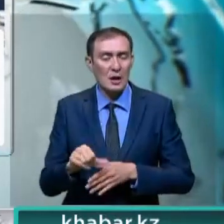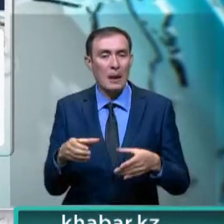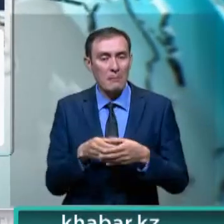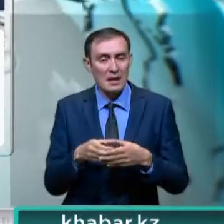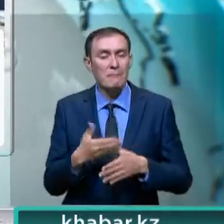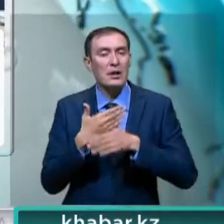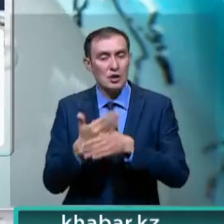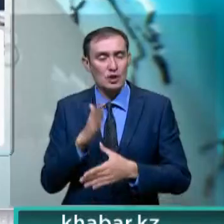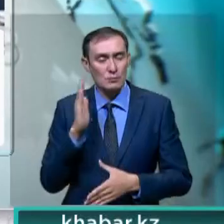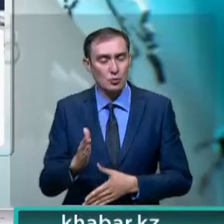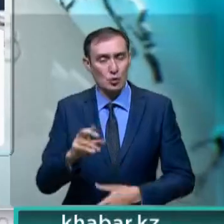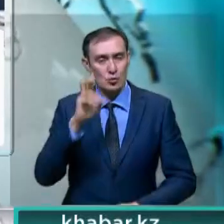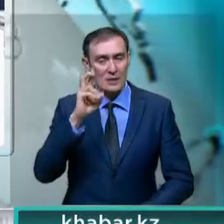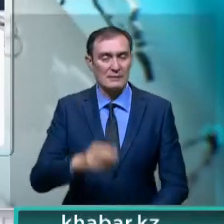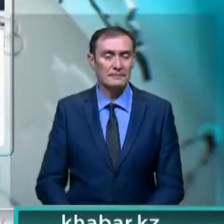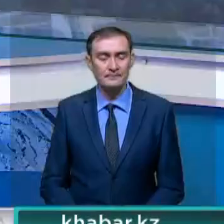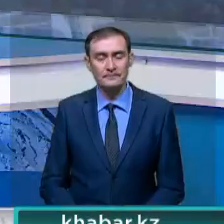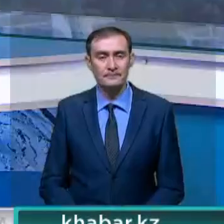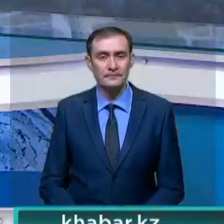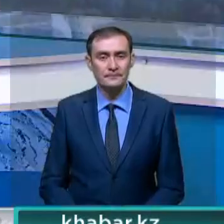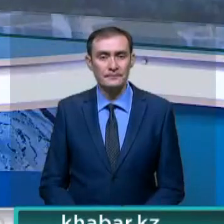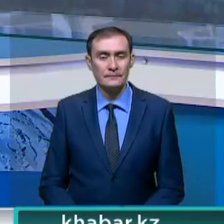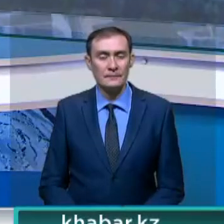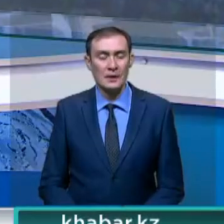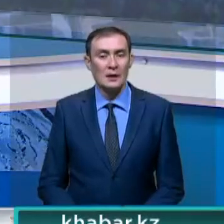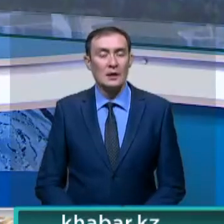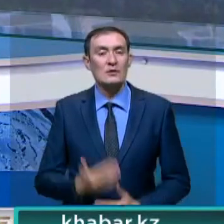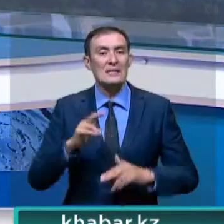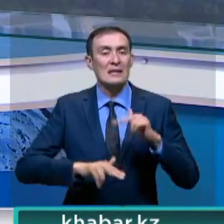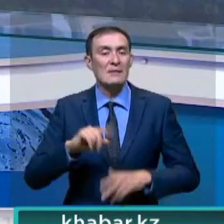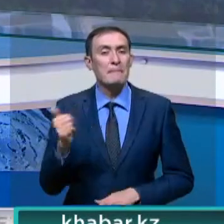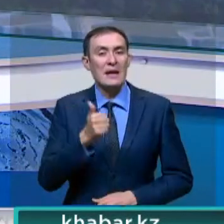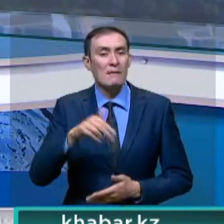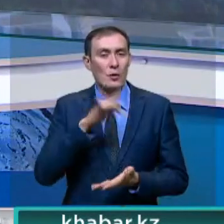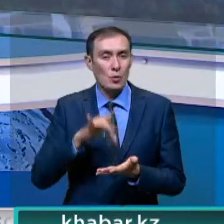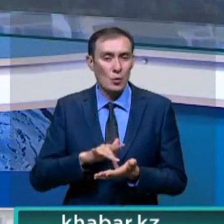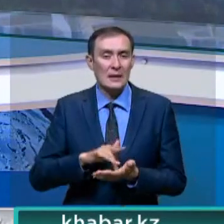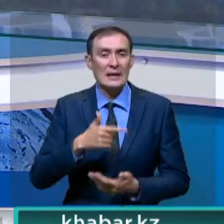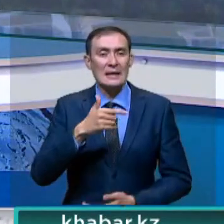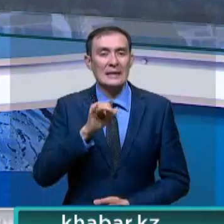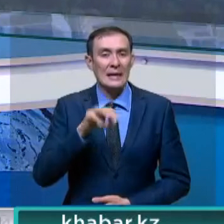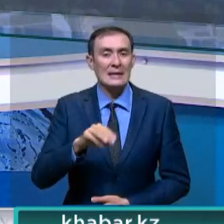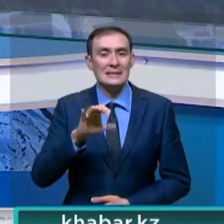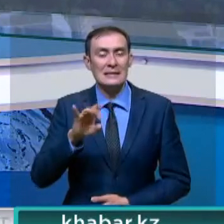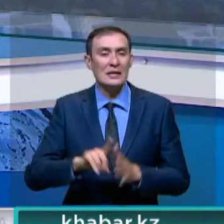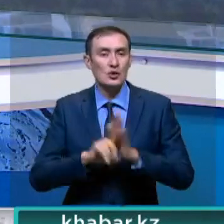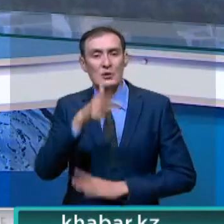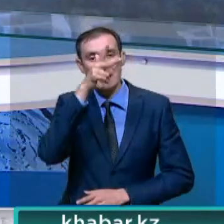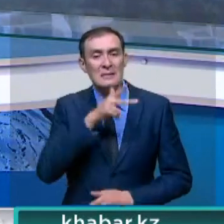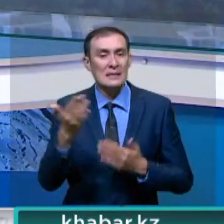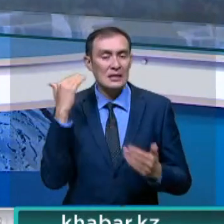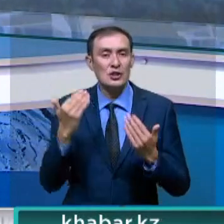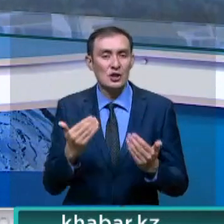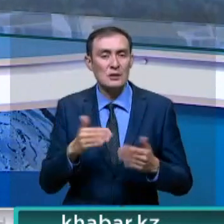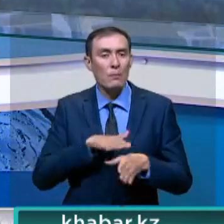в поддержке со стороны государства. И вот строительство первого города-спутника Алматы, Гейт-Сити, началось 3 месяца назад и